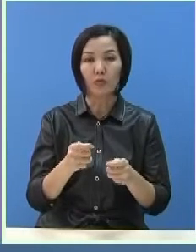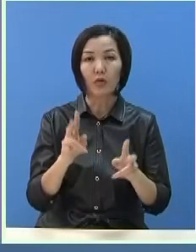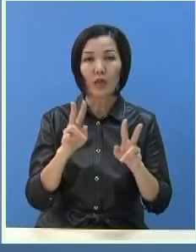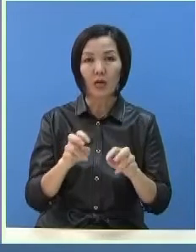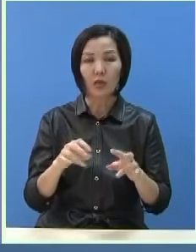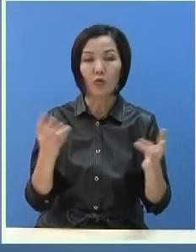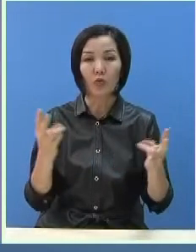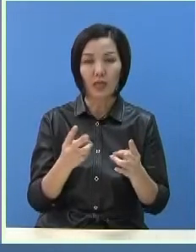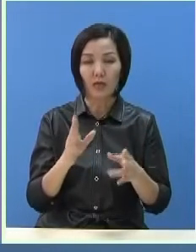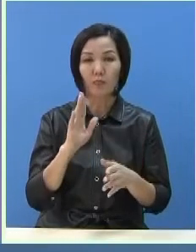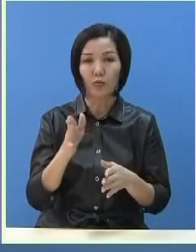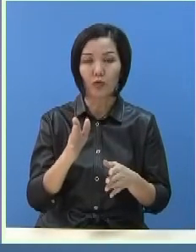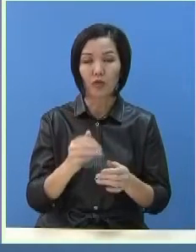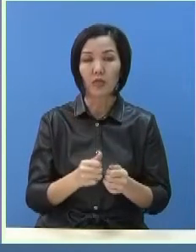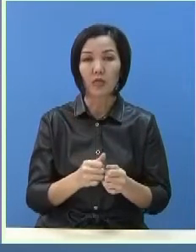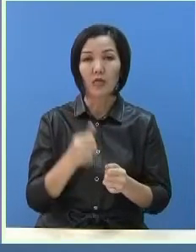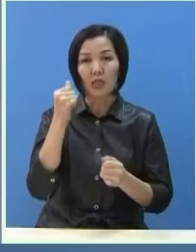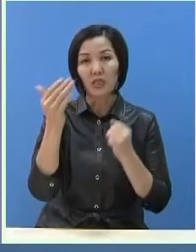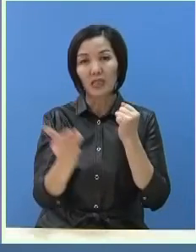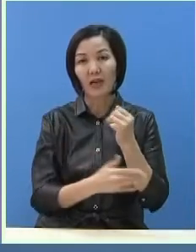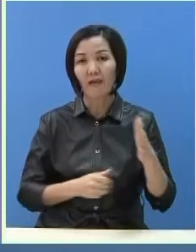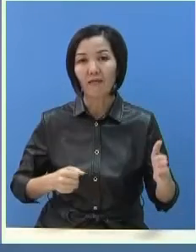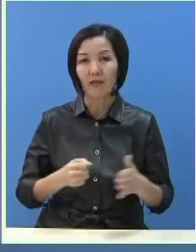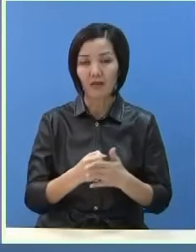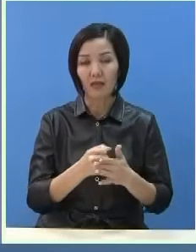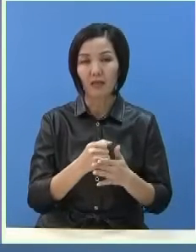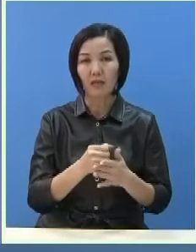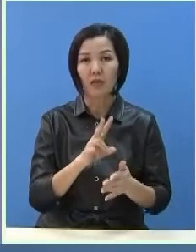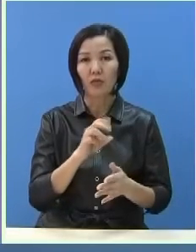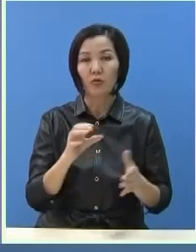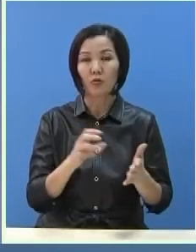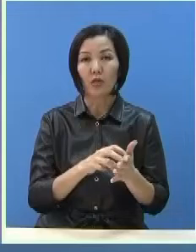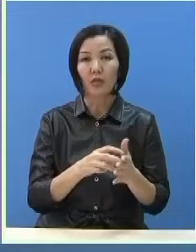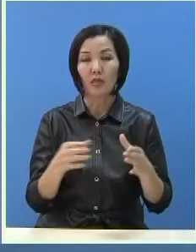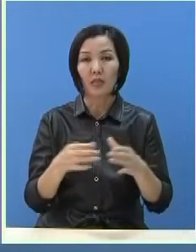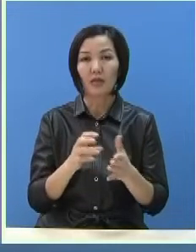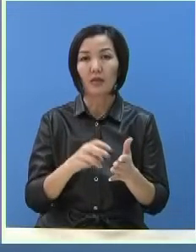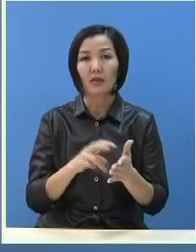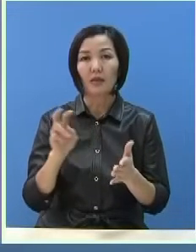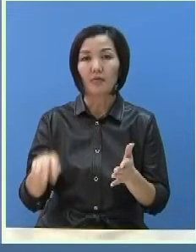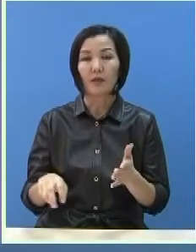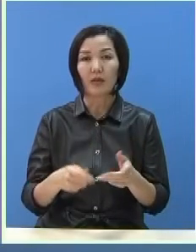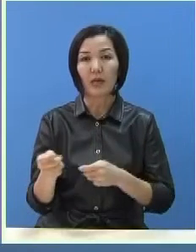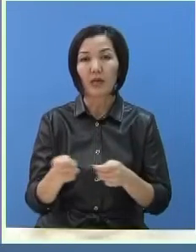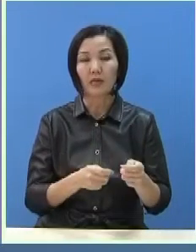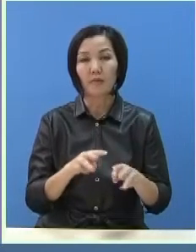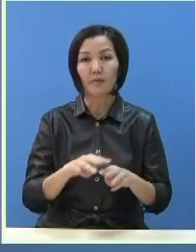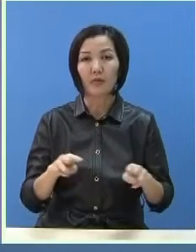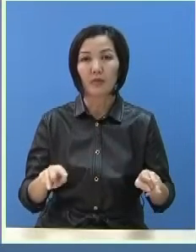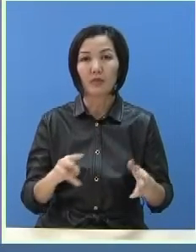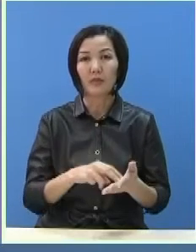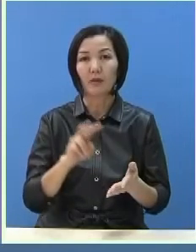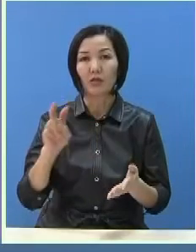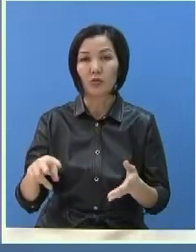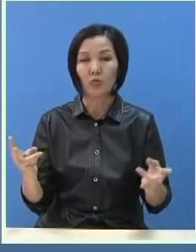қаралуы керек, қаралады деп айтты. Яғни президент Нұр Отаннан шығатын болса, онда әкім қаралар министрлердің барлығы шығу керек